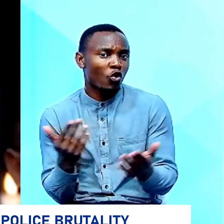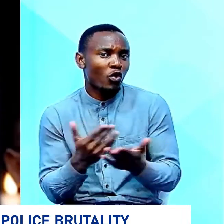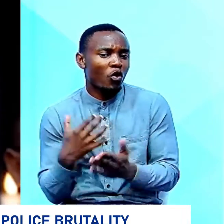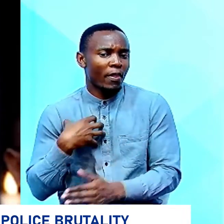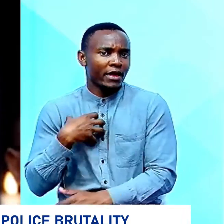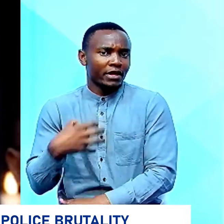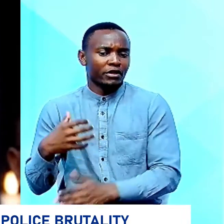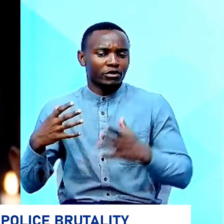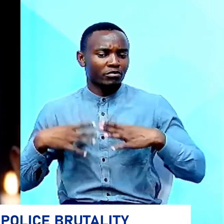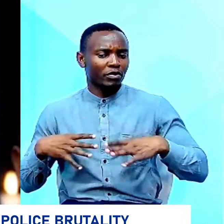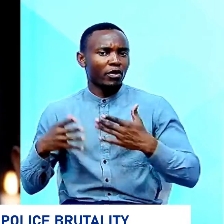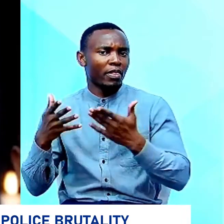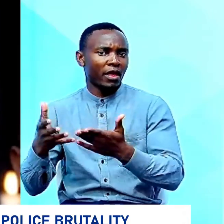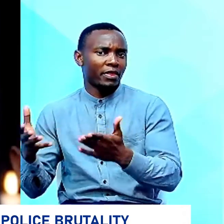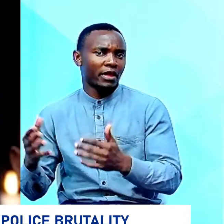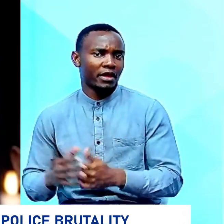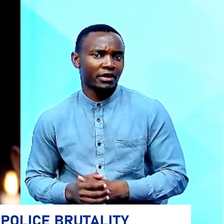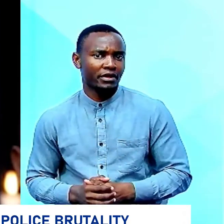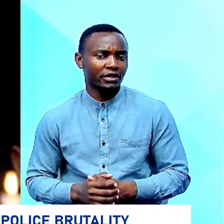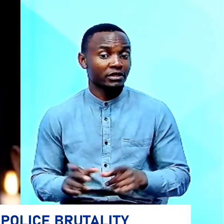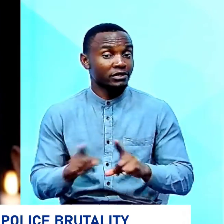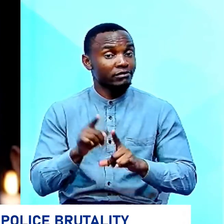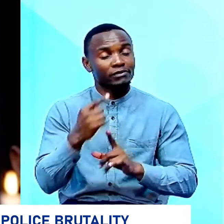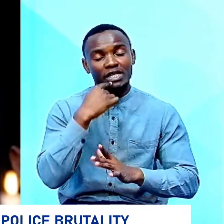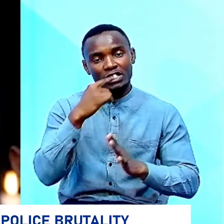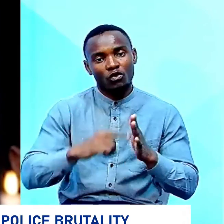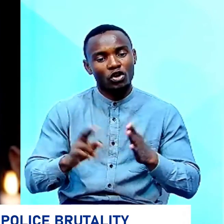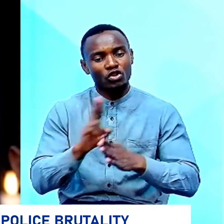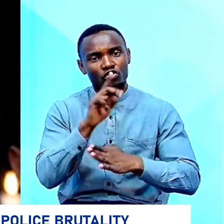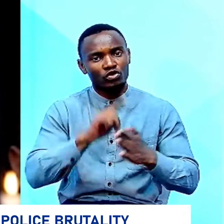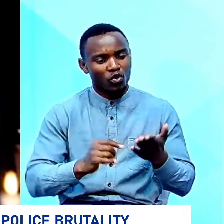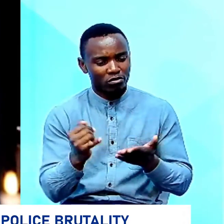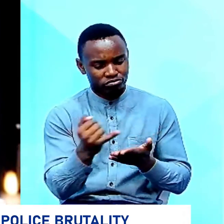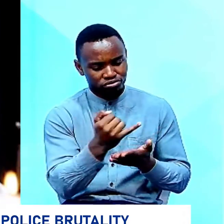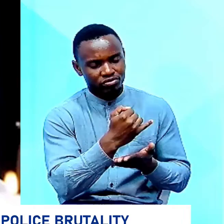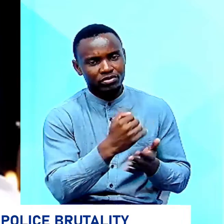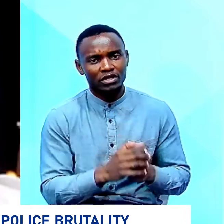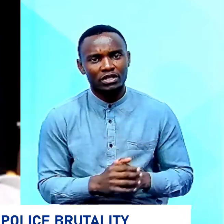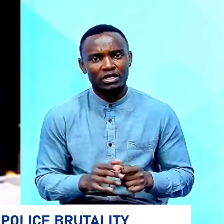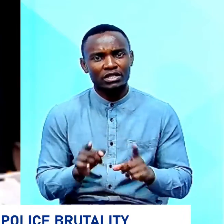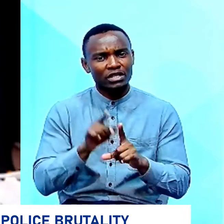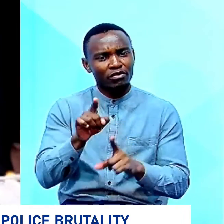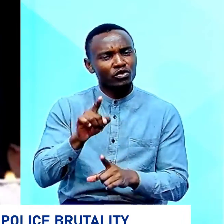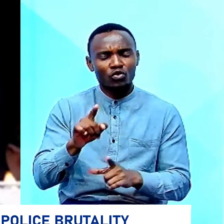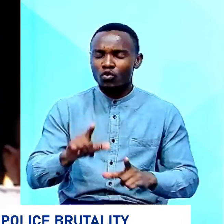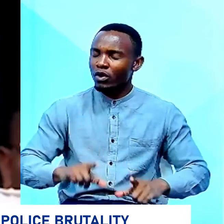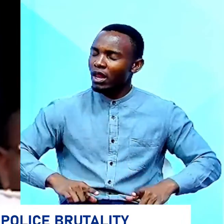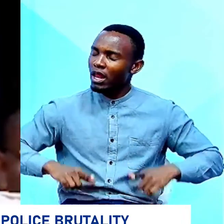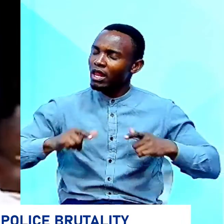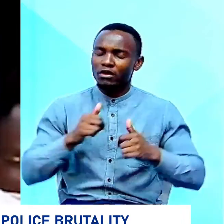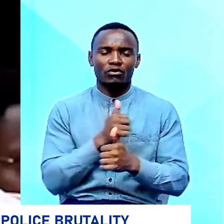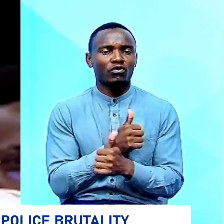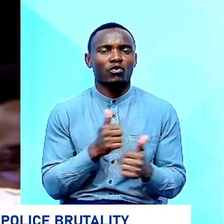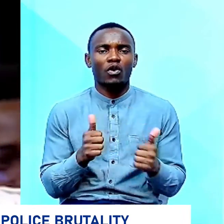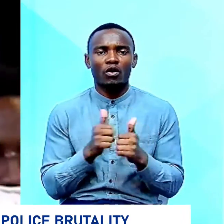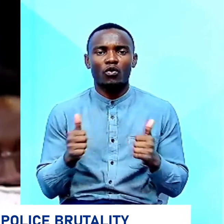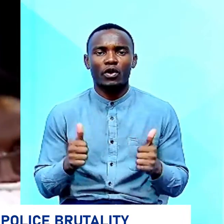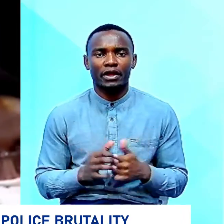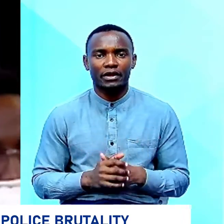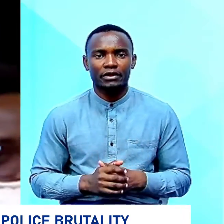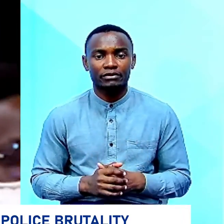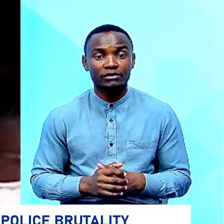Nitakuwa nawapeleka na hii tu kichoro yangu mnaona. Mtaishi maisha mzuri hata nyinyi. Na hii